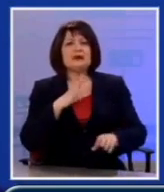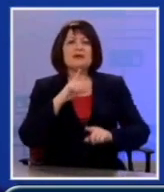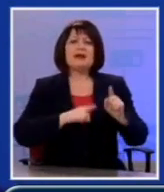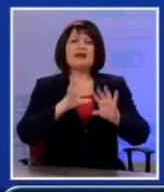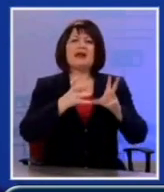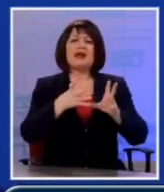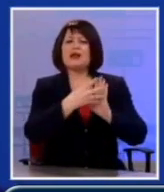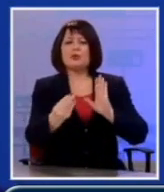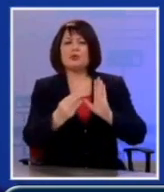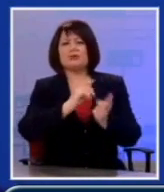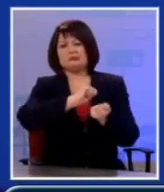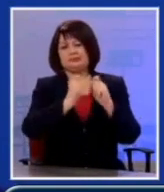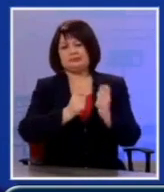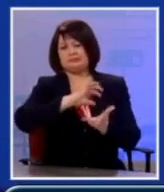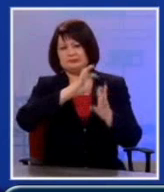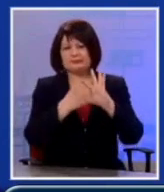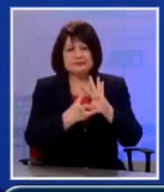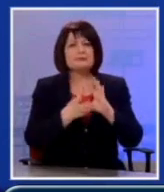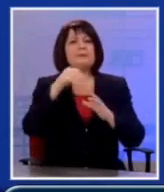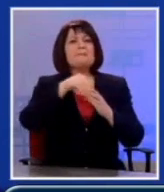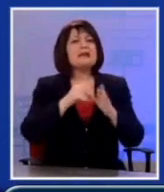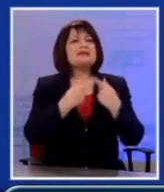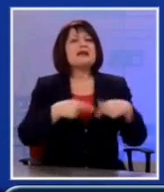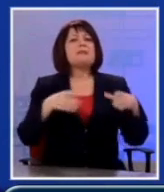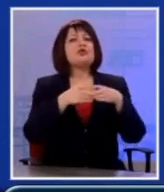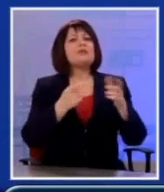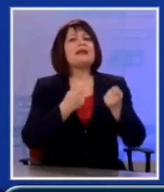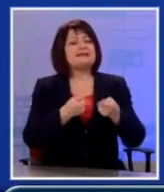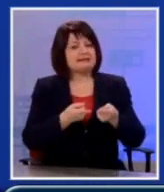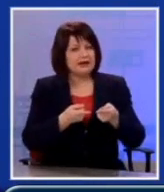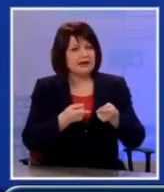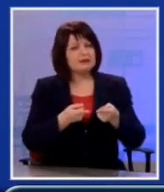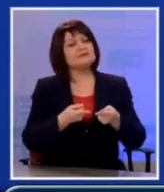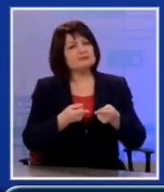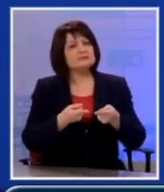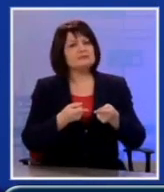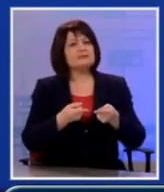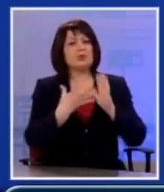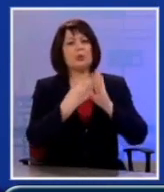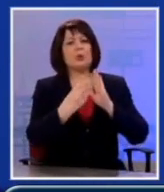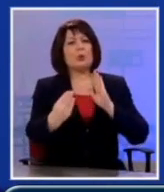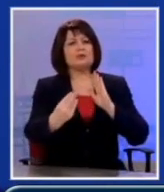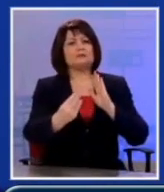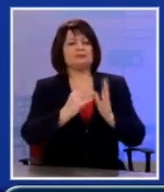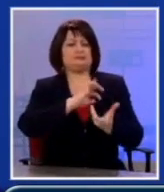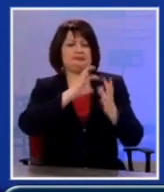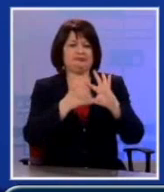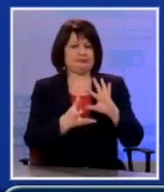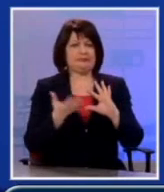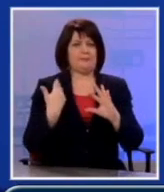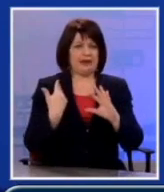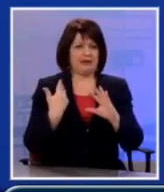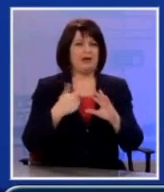παραπληροφόρηση και στην παραποίηση του περιεχομένου των κοινοβουλευτικών τεκτενωμένων που εντοπίστηκε